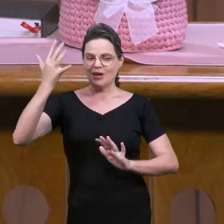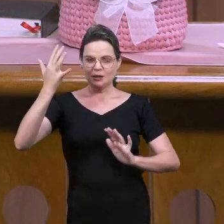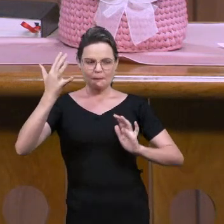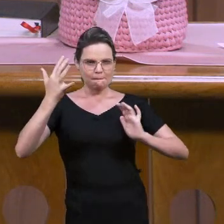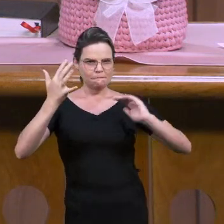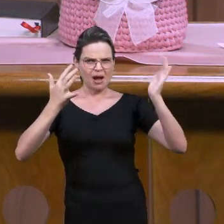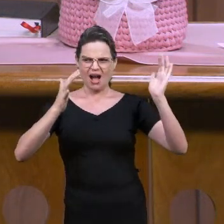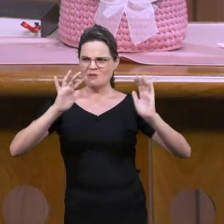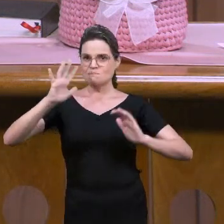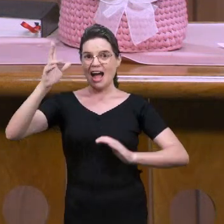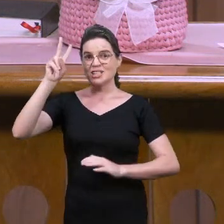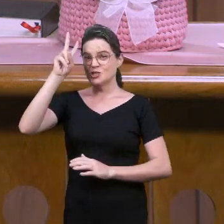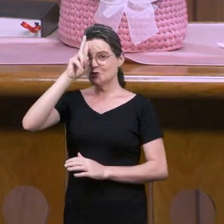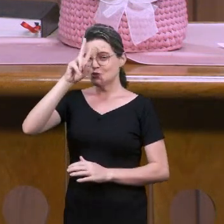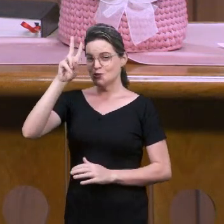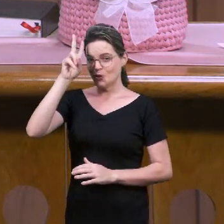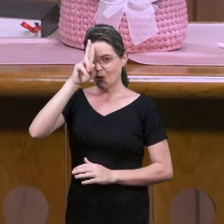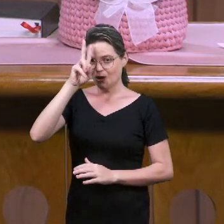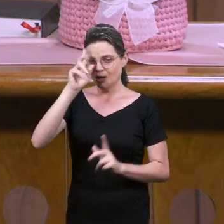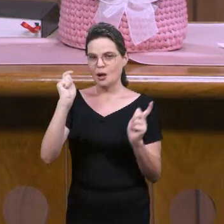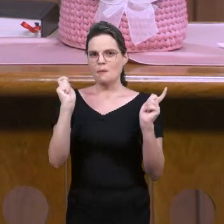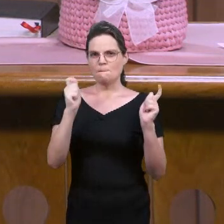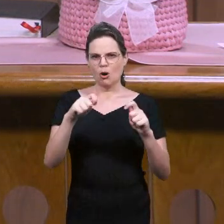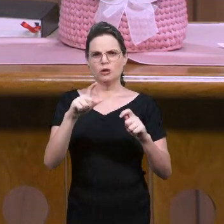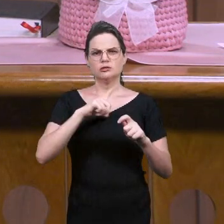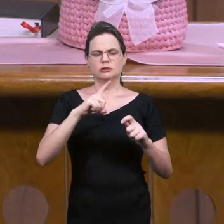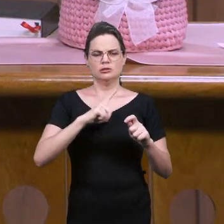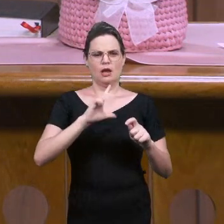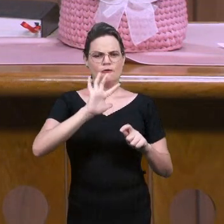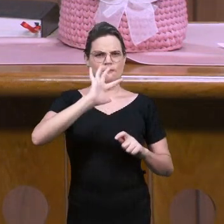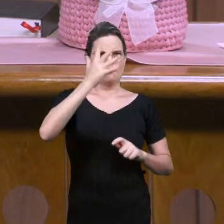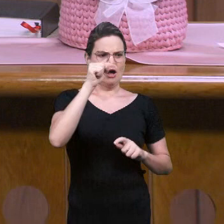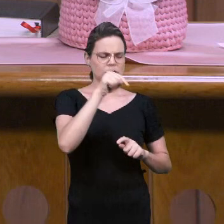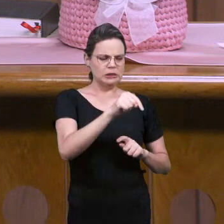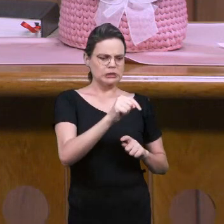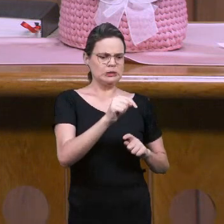faits historiques, ils peuvent être isolés